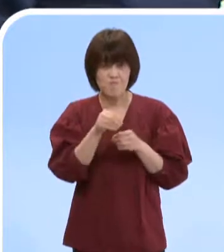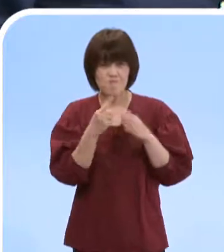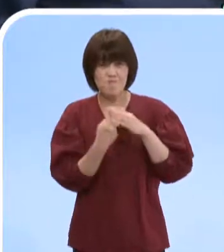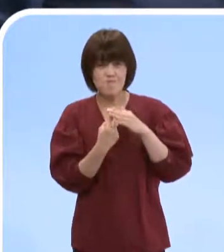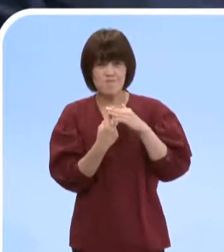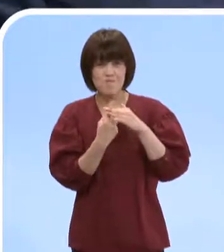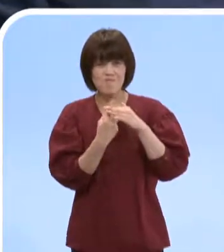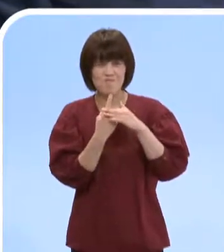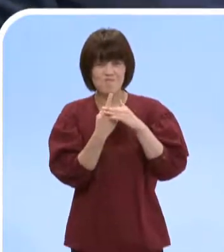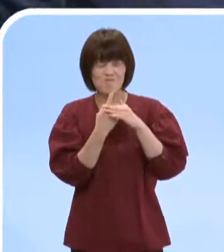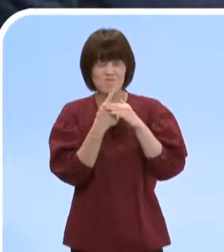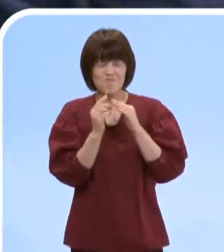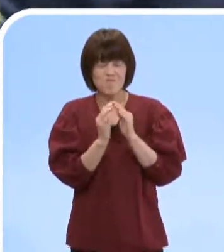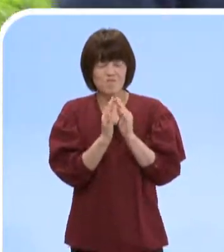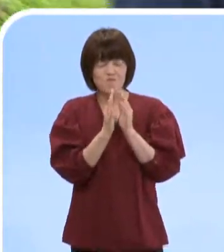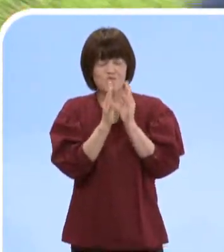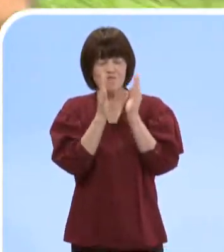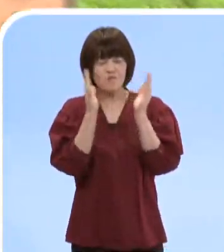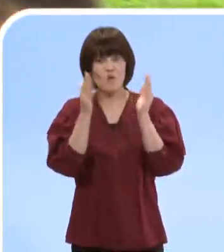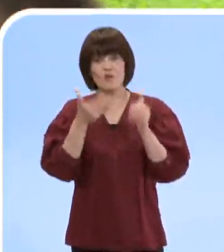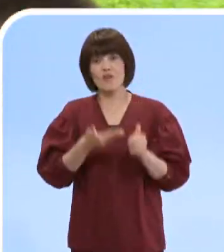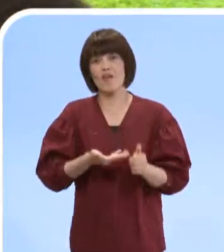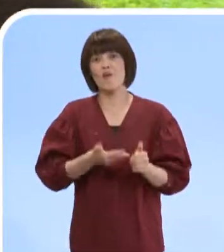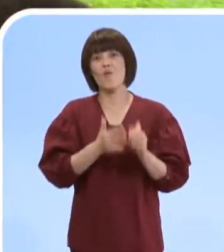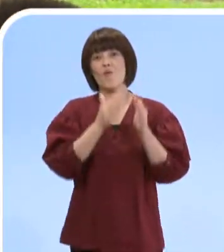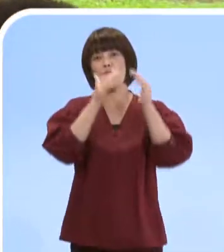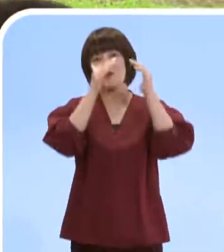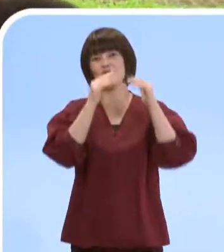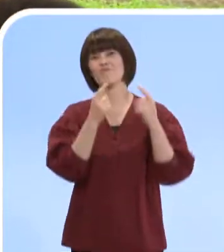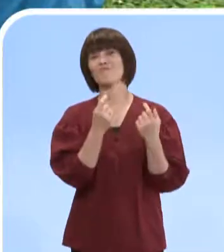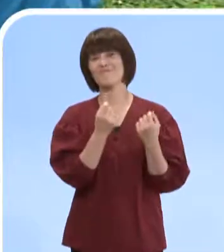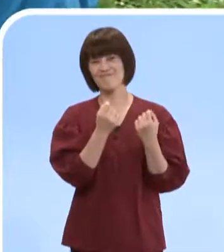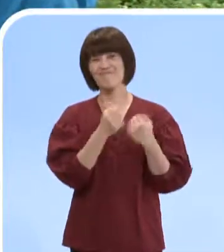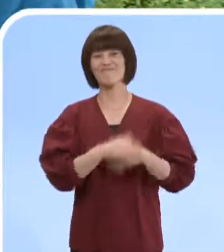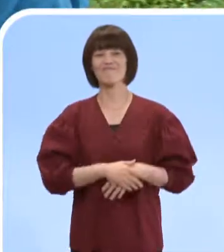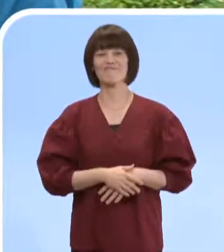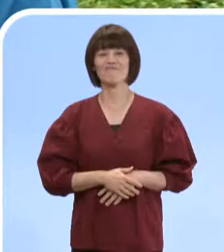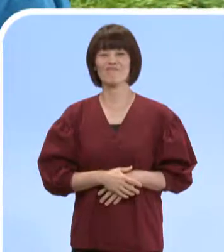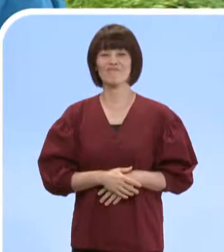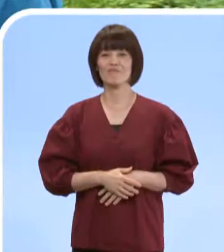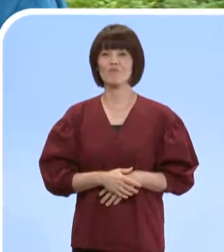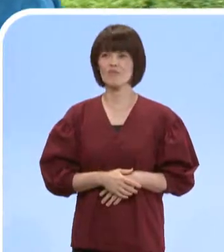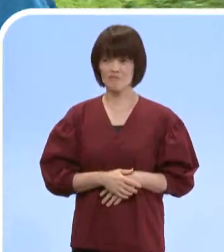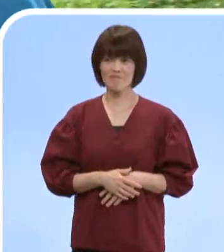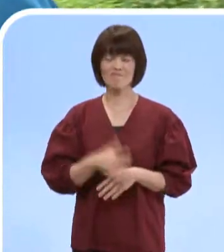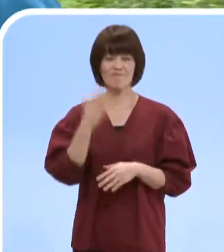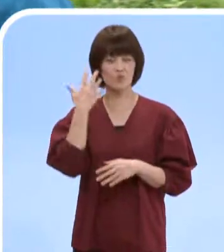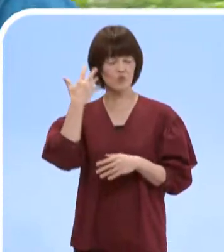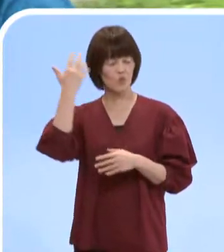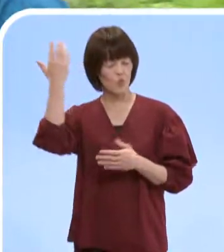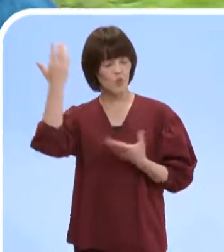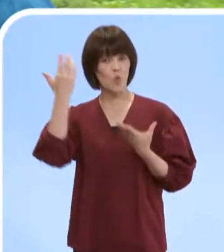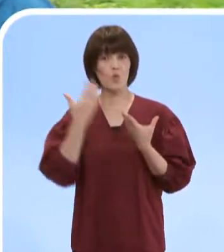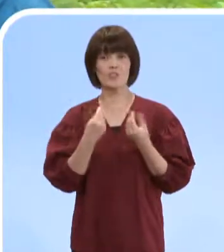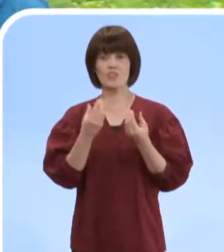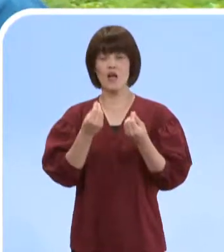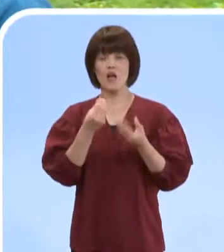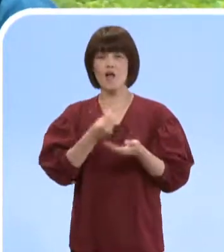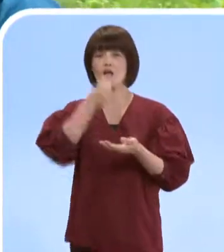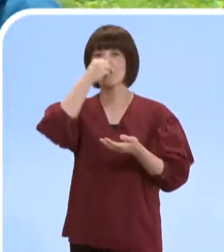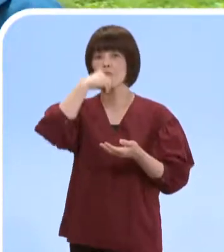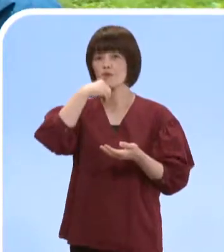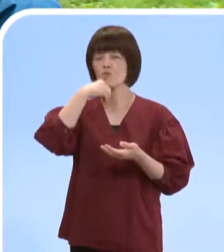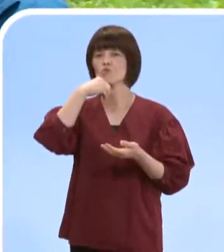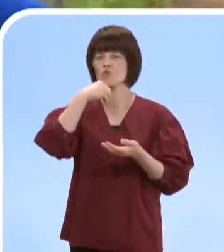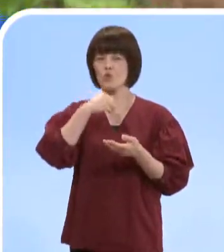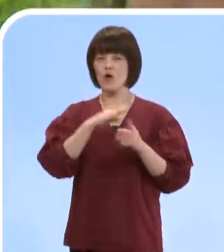葉っぱを出してニョキニョキと大きくなっていってくれる。 こうやってトマトを食べるのは大